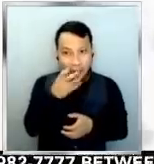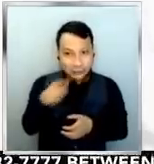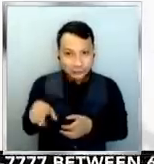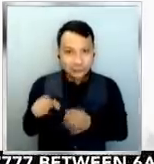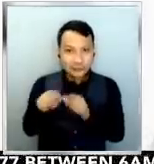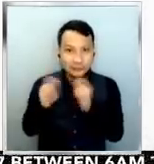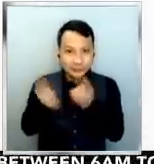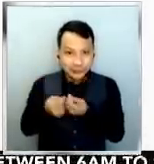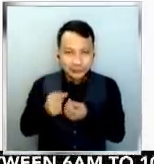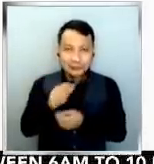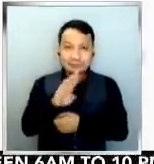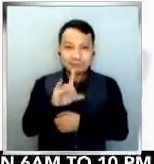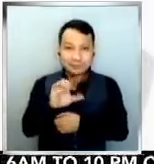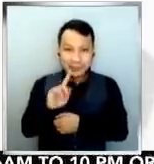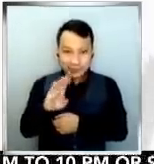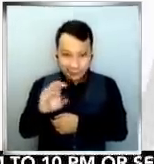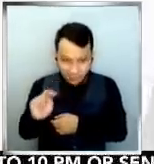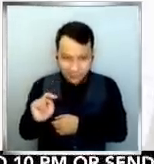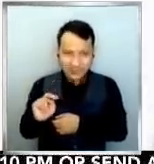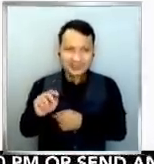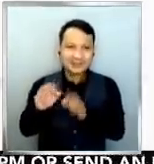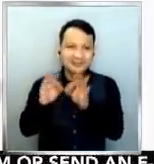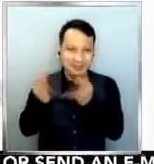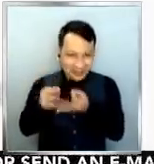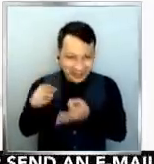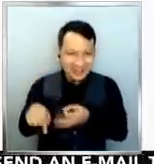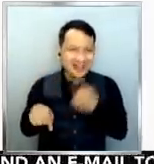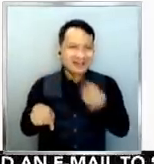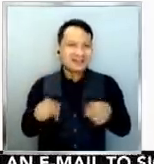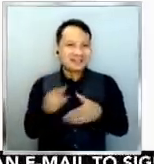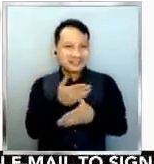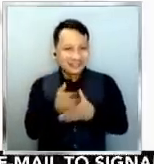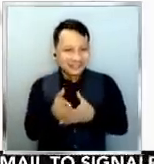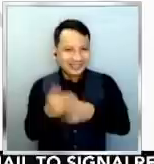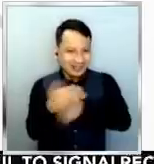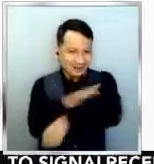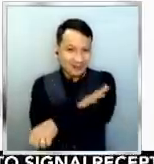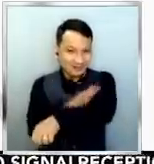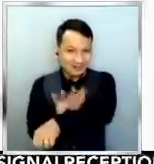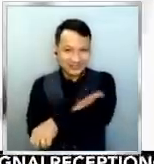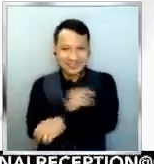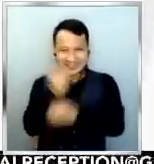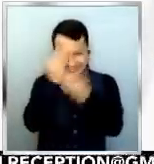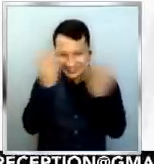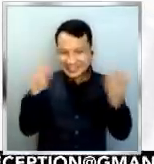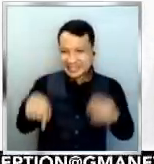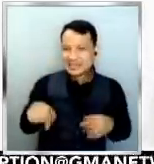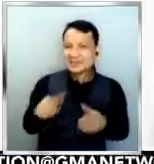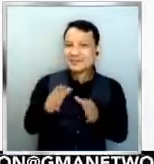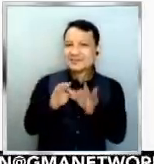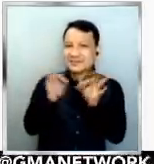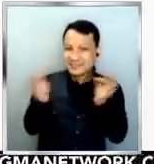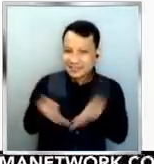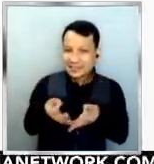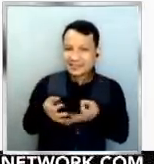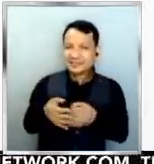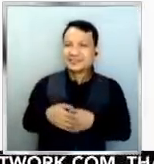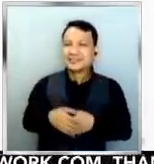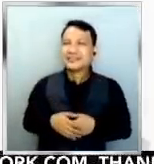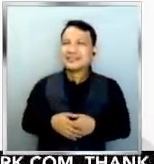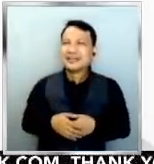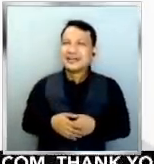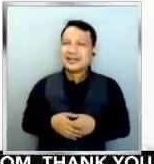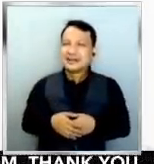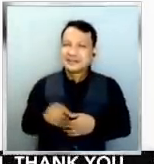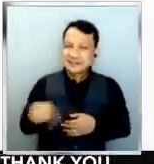pero marunong namang mag-share. Hating kapatid, kumbaga. Mas gusto nila yung in one bowl or in one